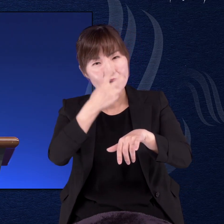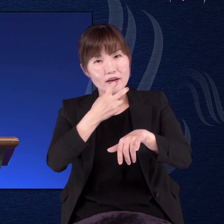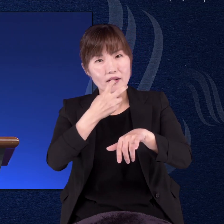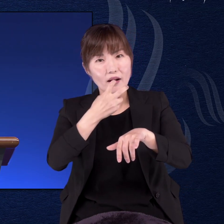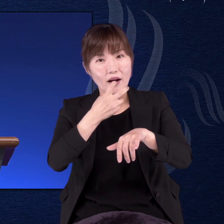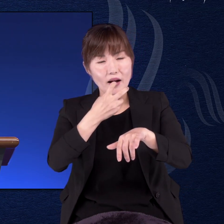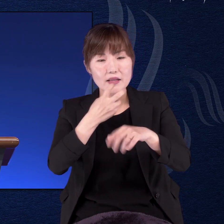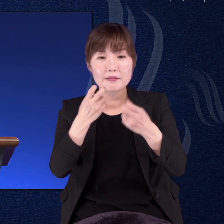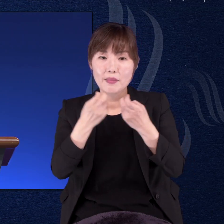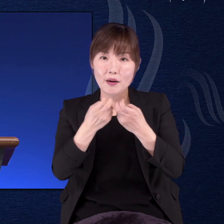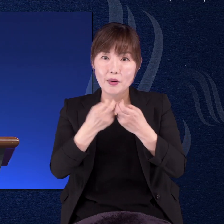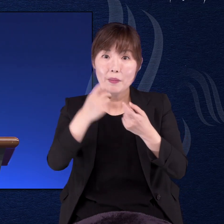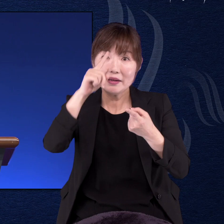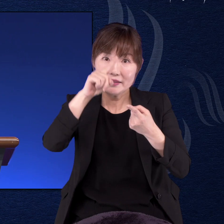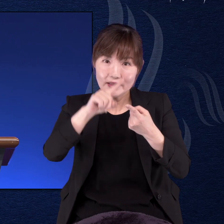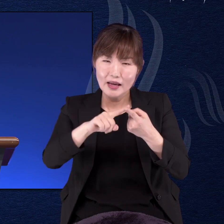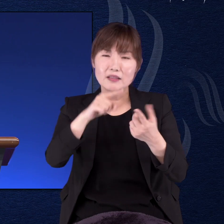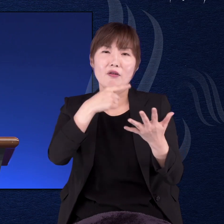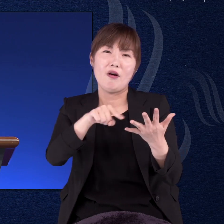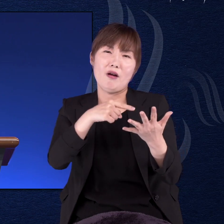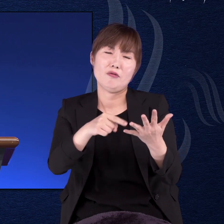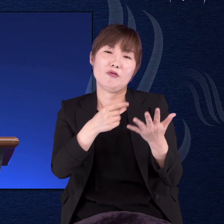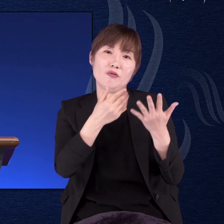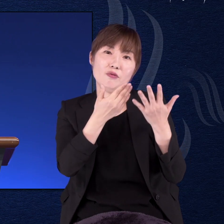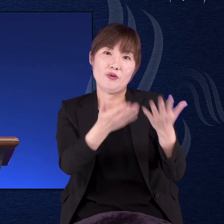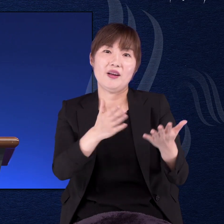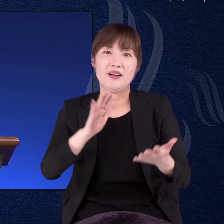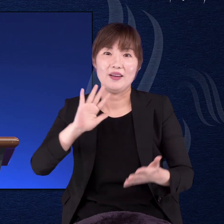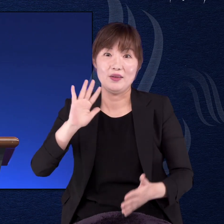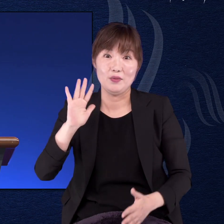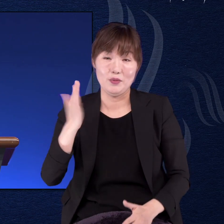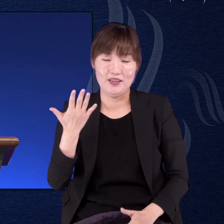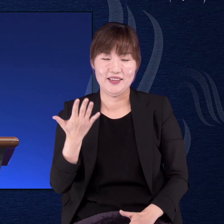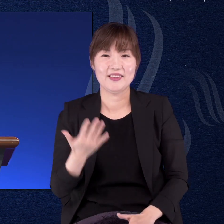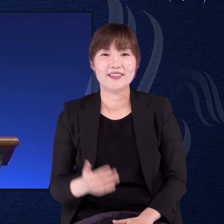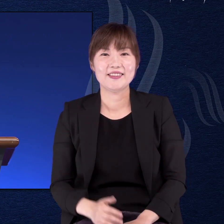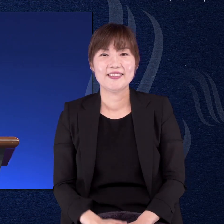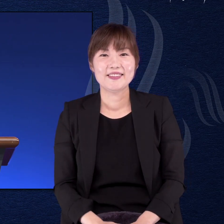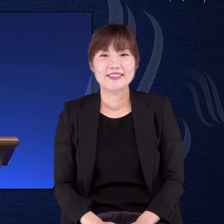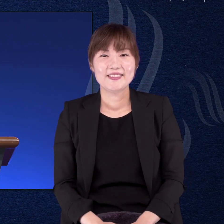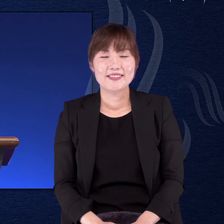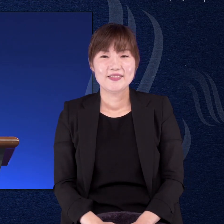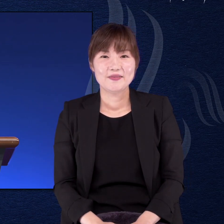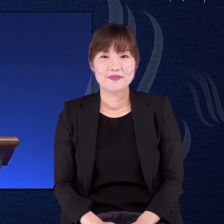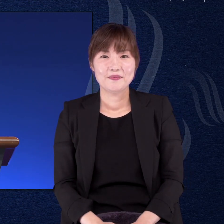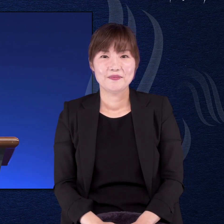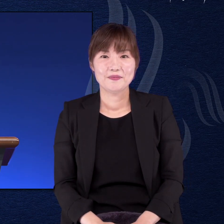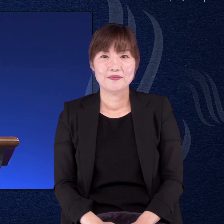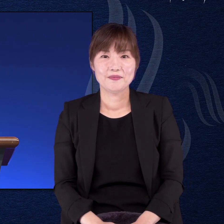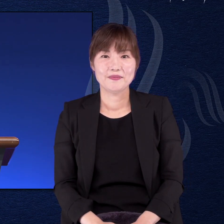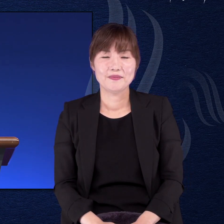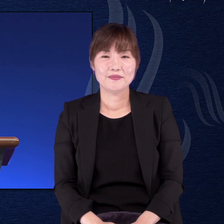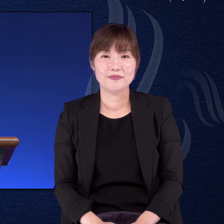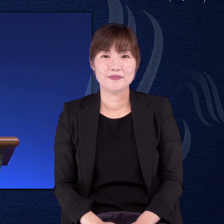희한하게도 이 안에 화폐 단위로 말씀을 해주셨어요. 지금은 시간이 짧으니까 말씀을 못 드리지만